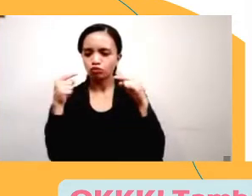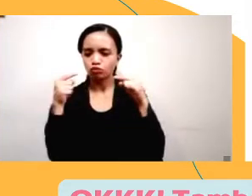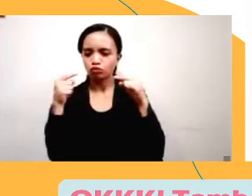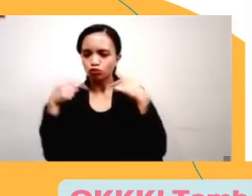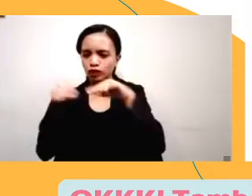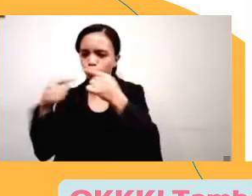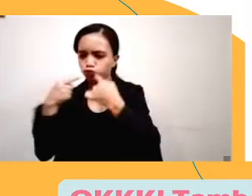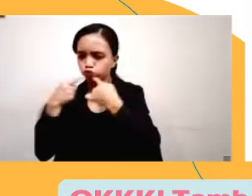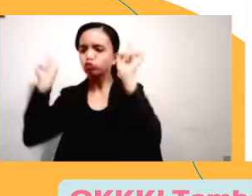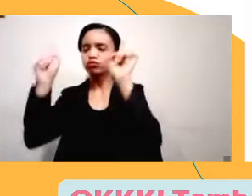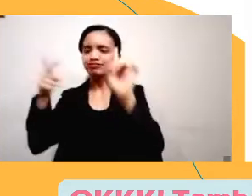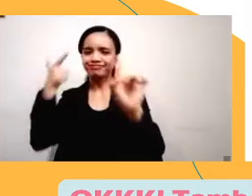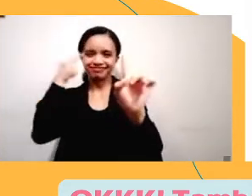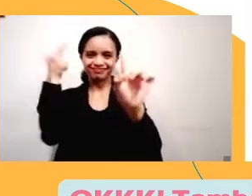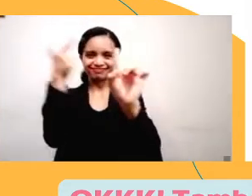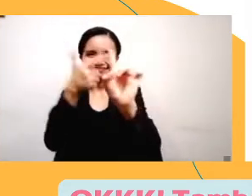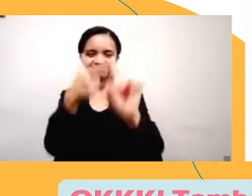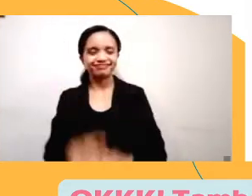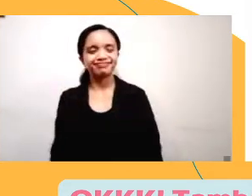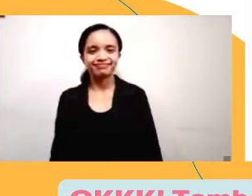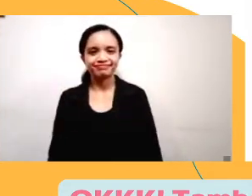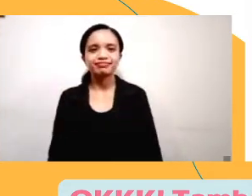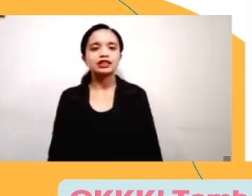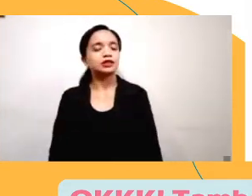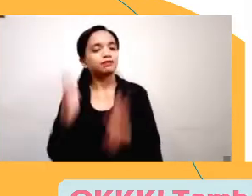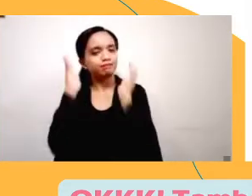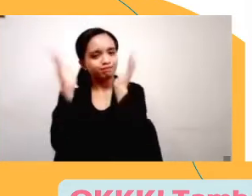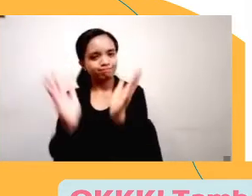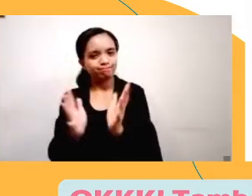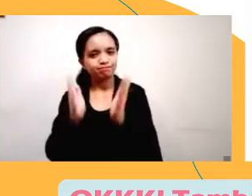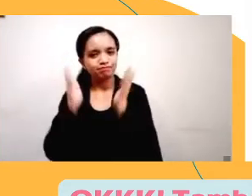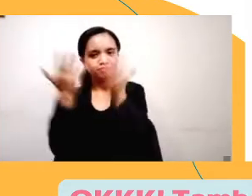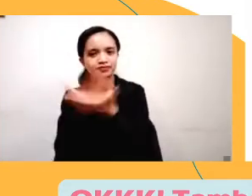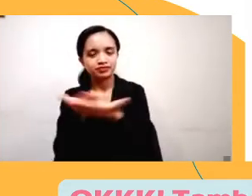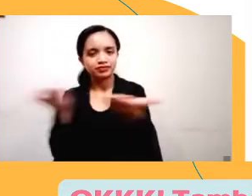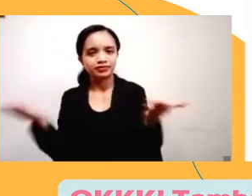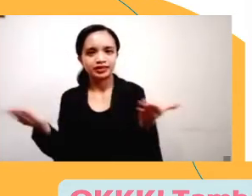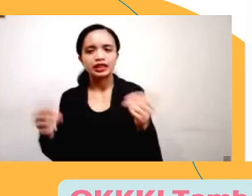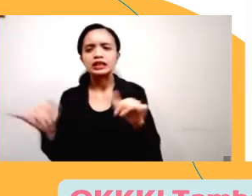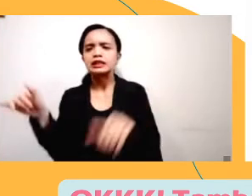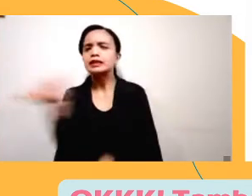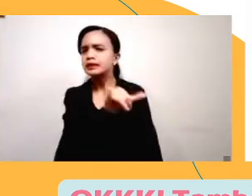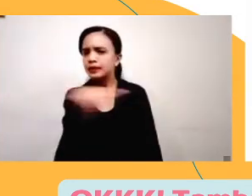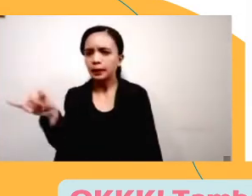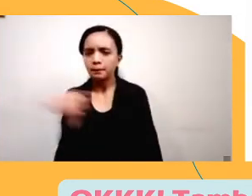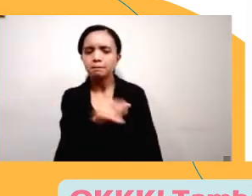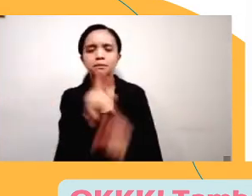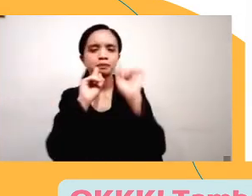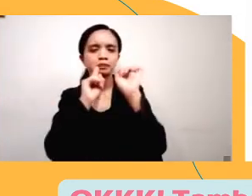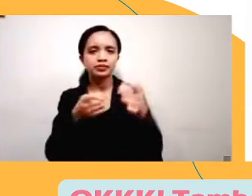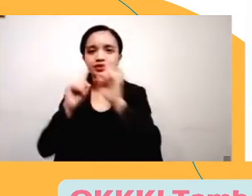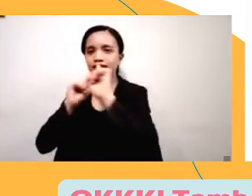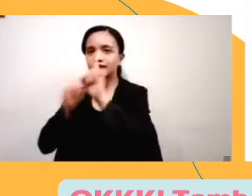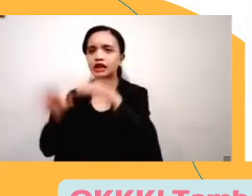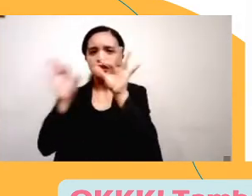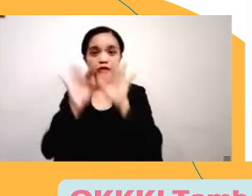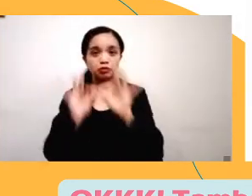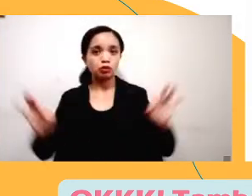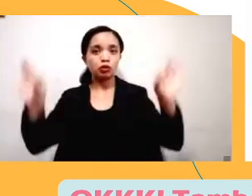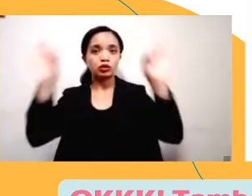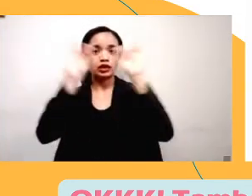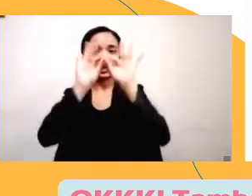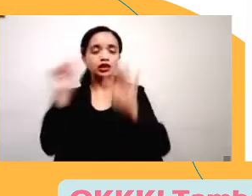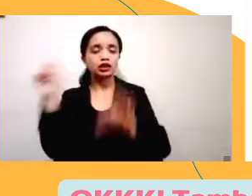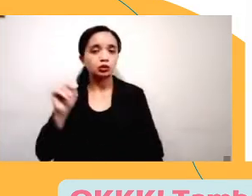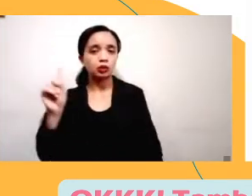no, nakikita ko na yung mga katambayers natin dito, halos pare-pareho tayo ng sagot na Important ang